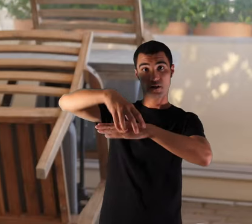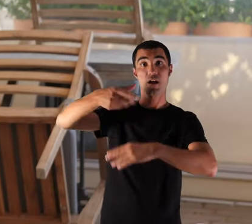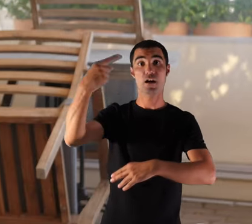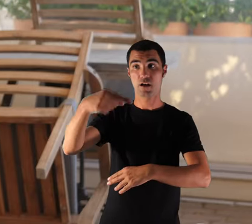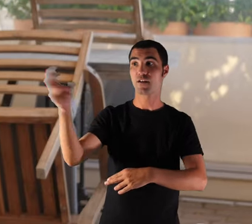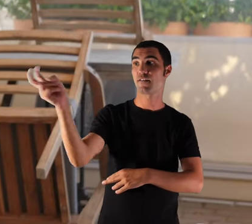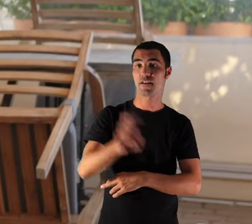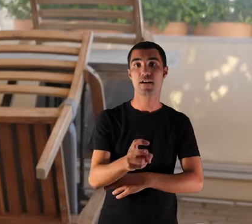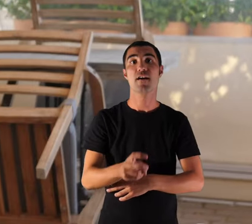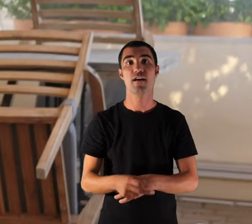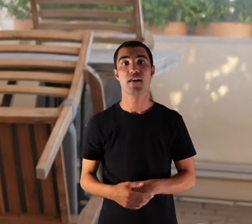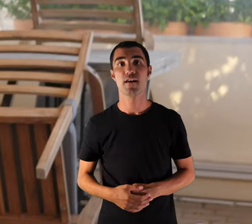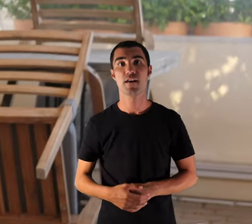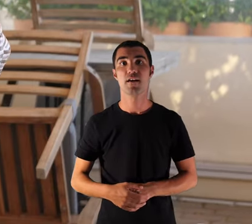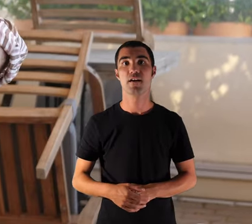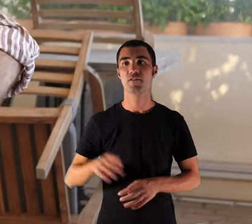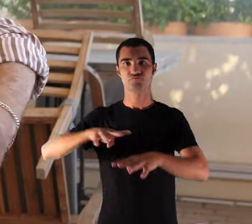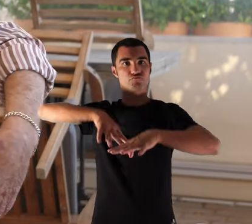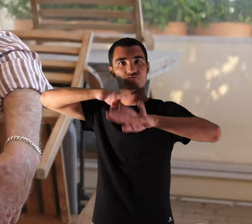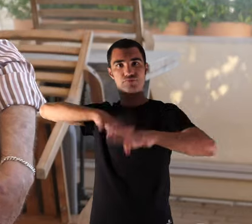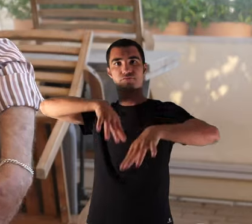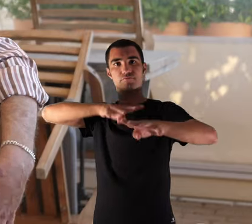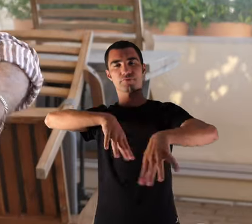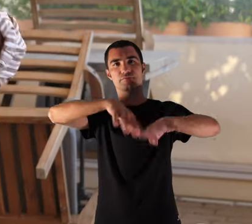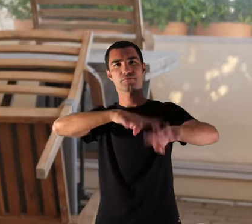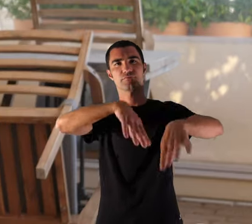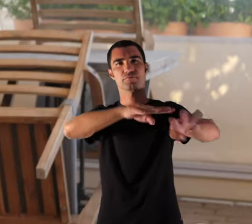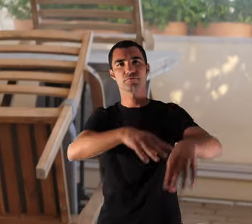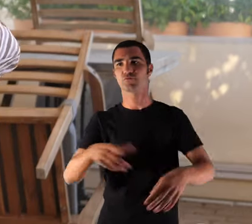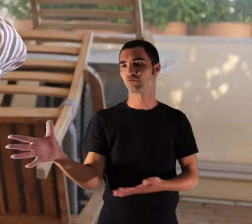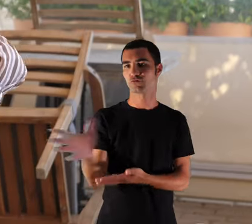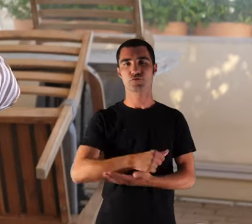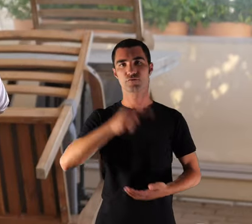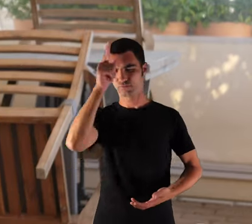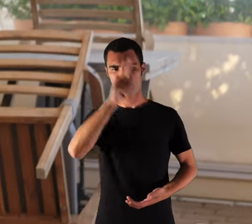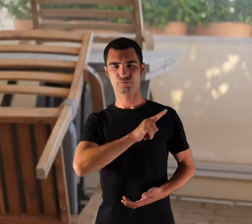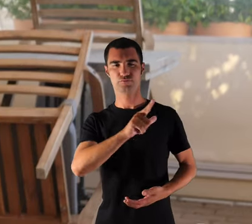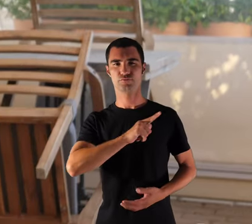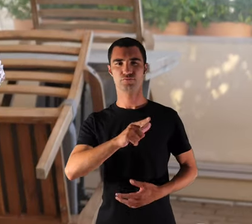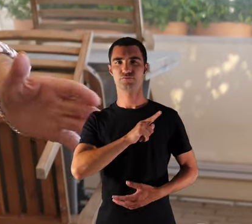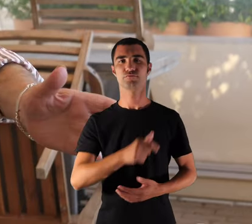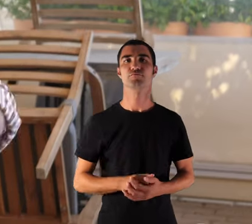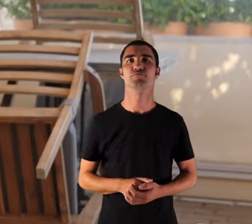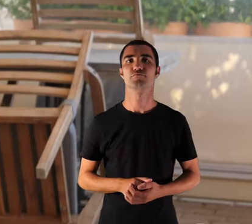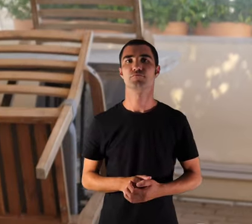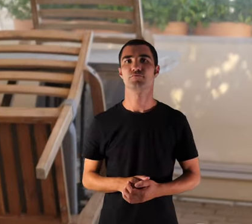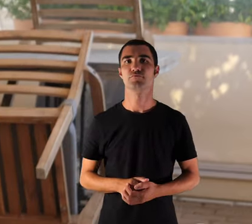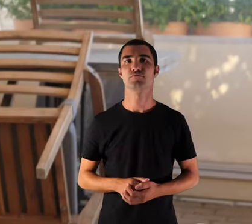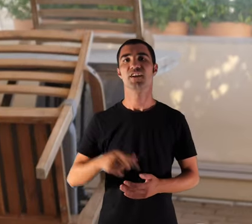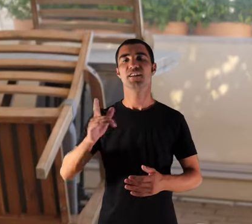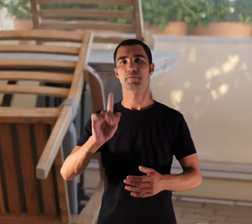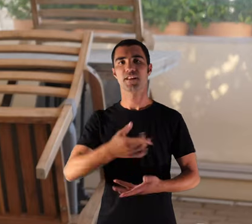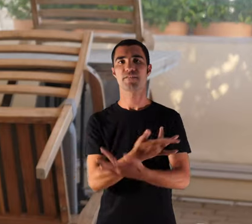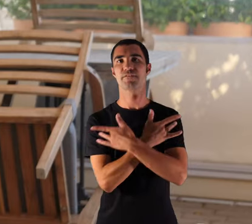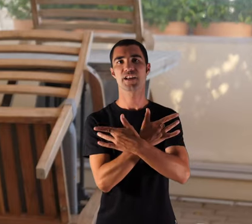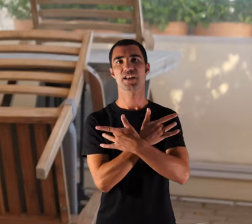feien un desfile de tots els marinos, i feien un desfile, i feien a la Virgen del